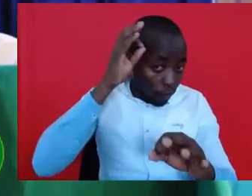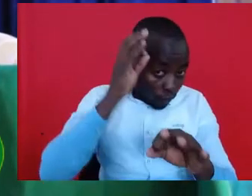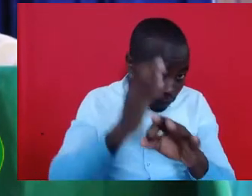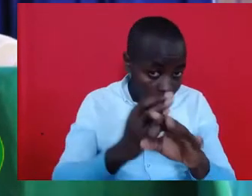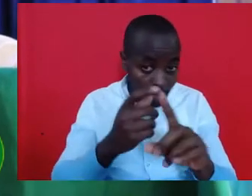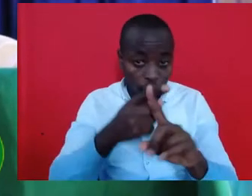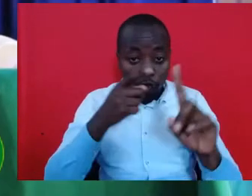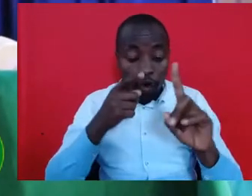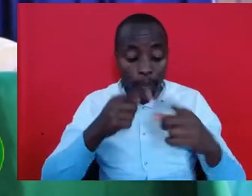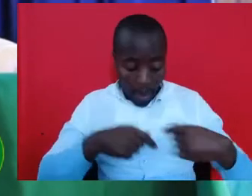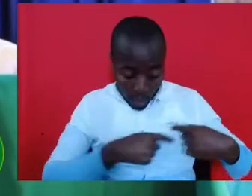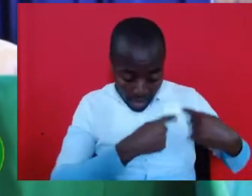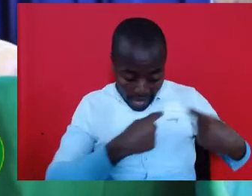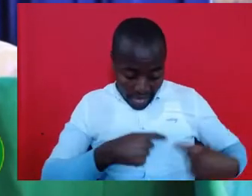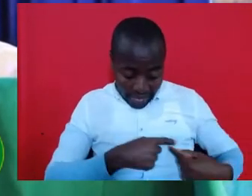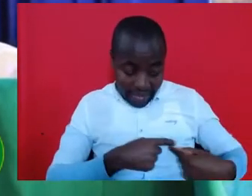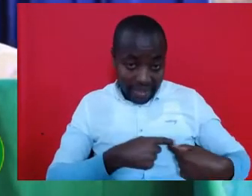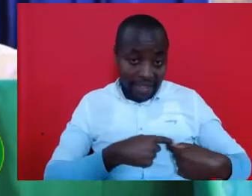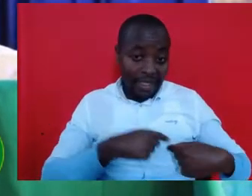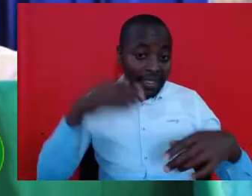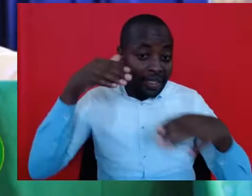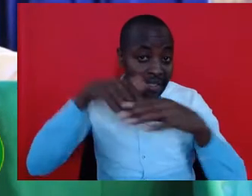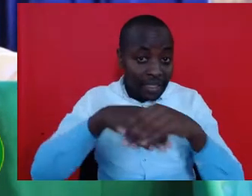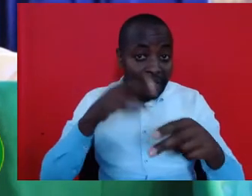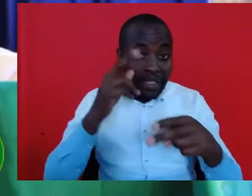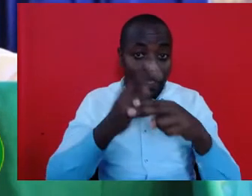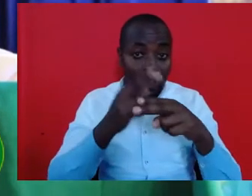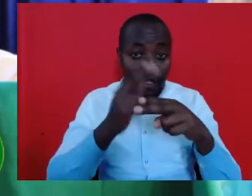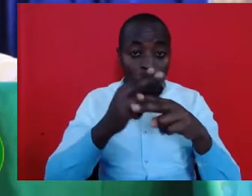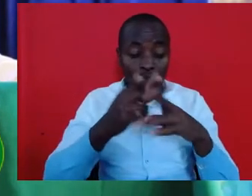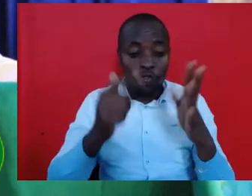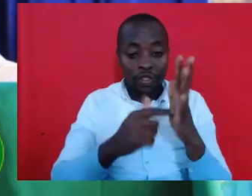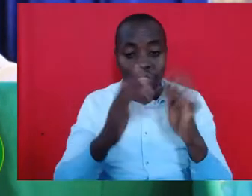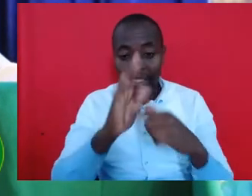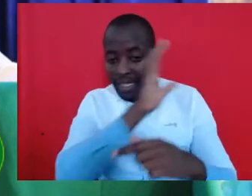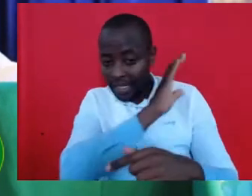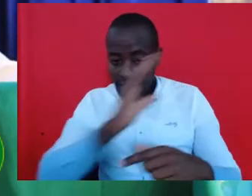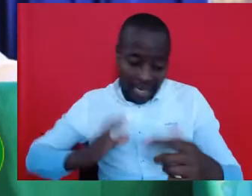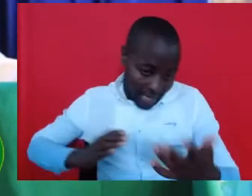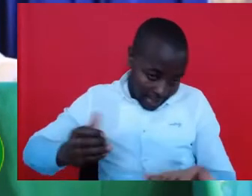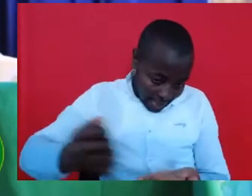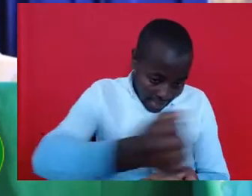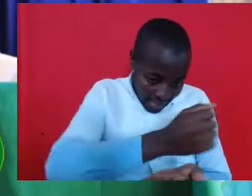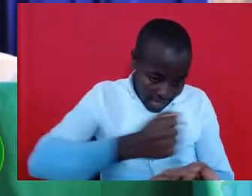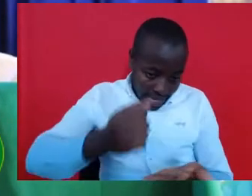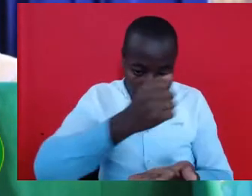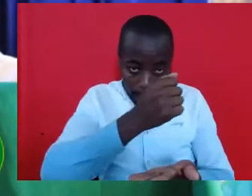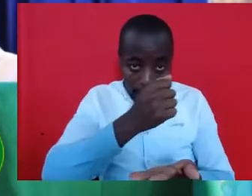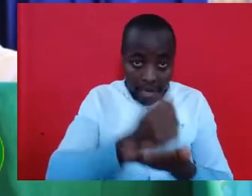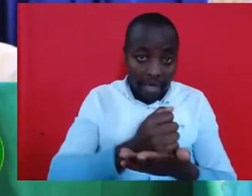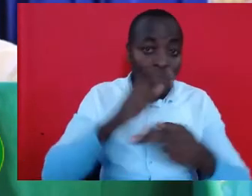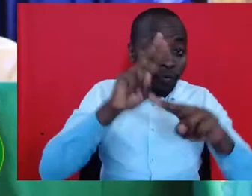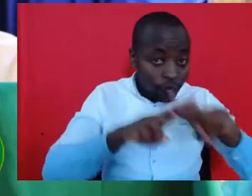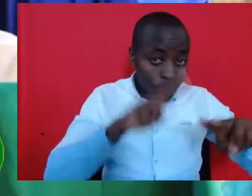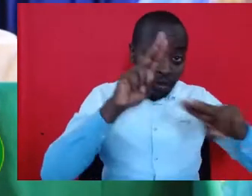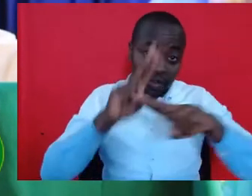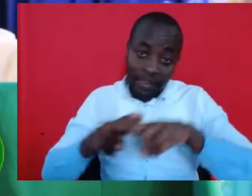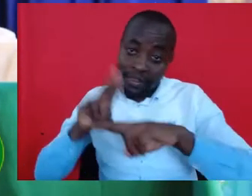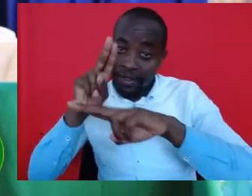mwetu, katika jina la Yesu Kristo aliye mwombezi wetu. Na tuketi